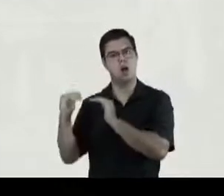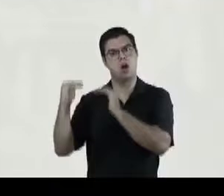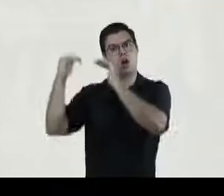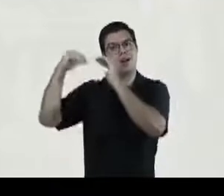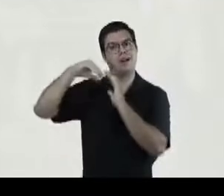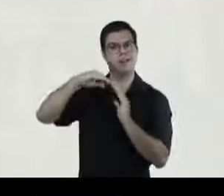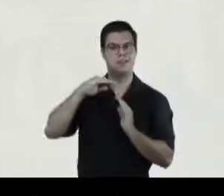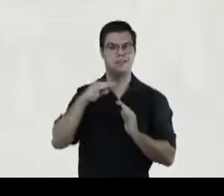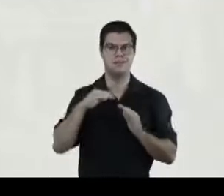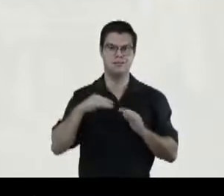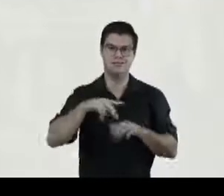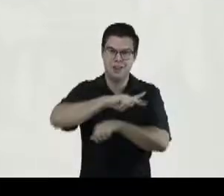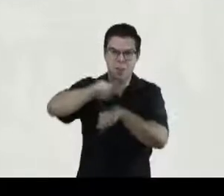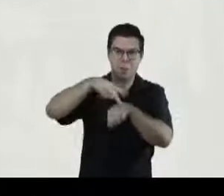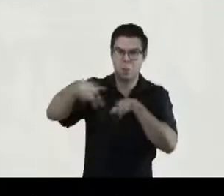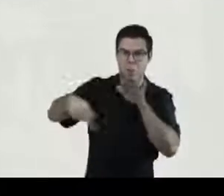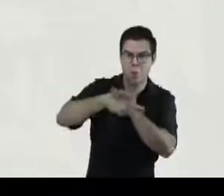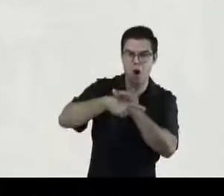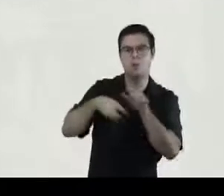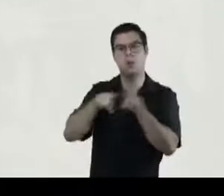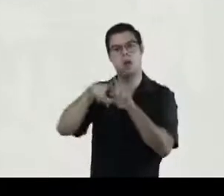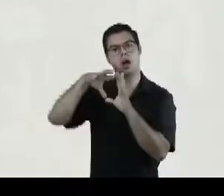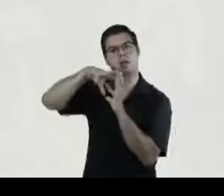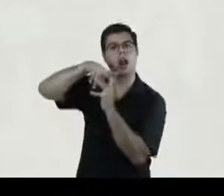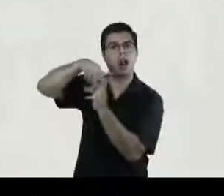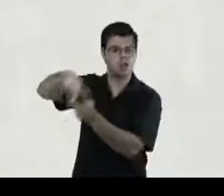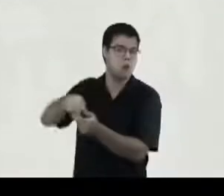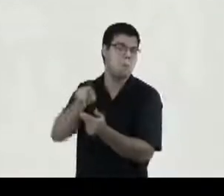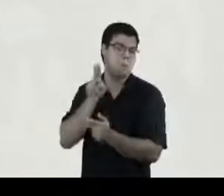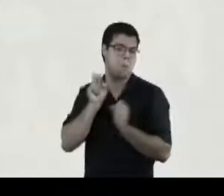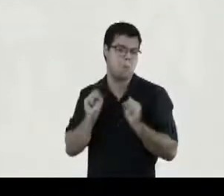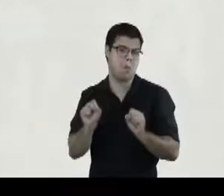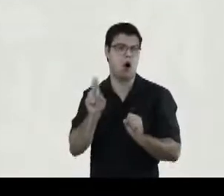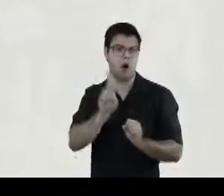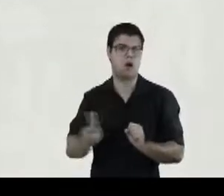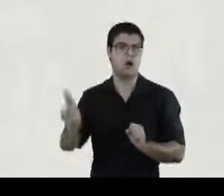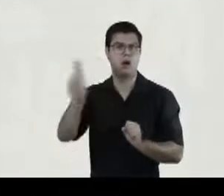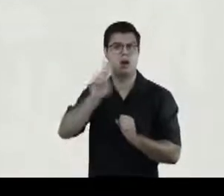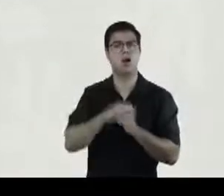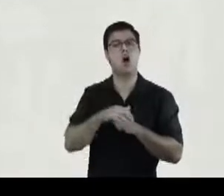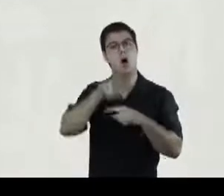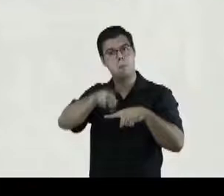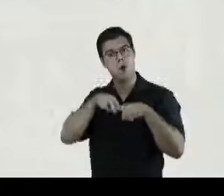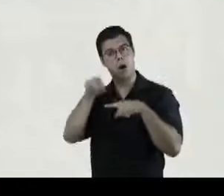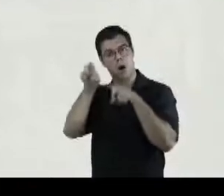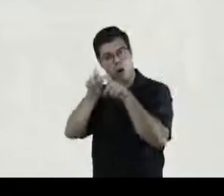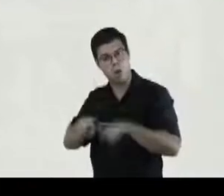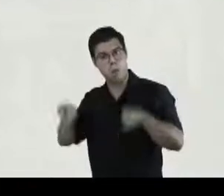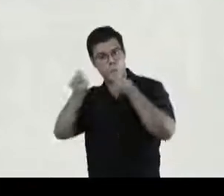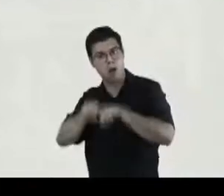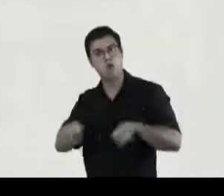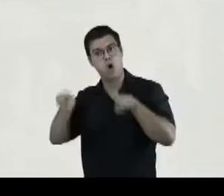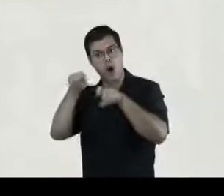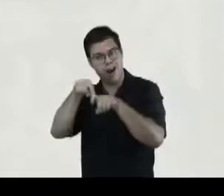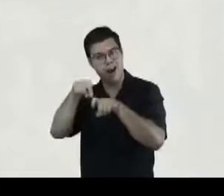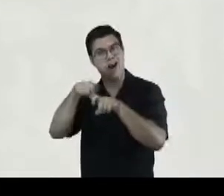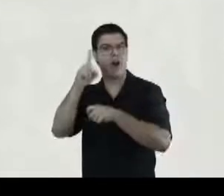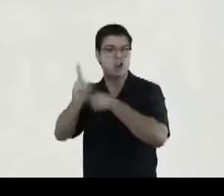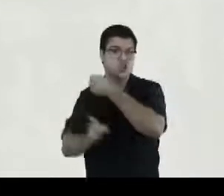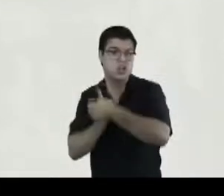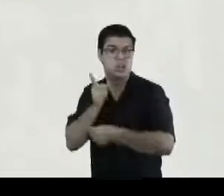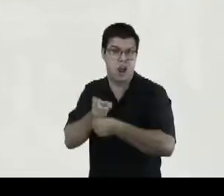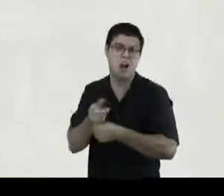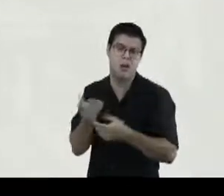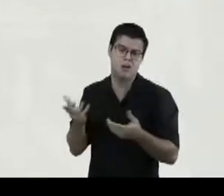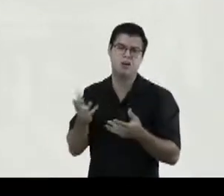Alors, où en est-on avec avec l'informatique, le numérique? Est-ce que finalement ces outils ont un